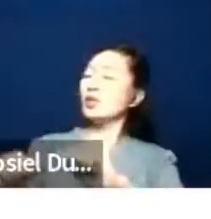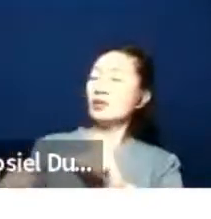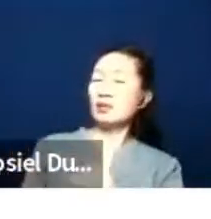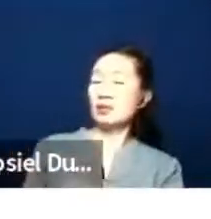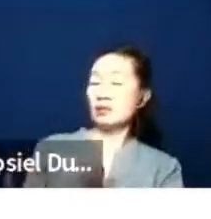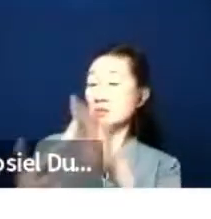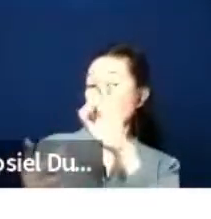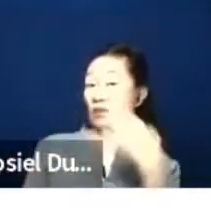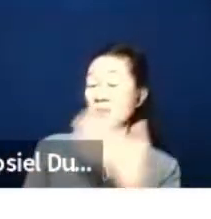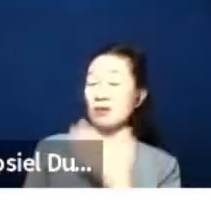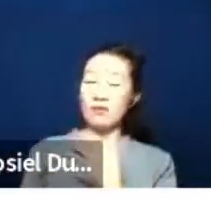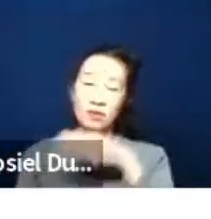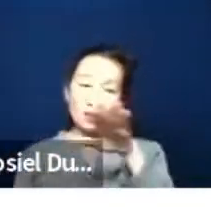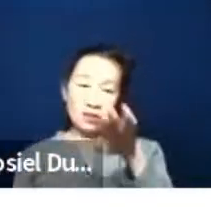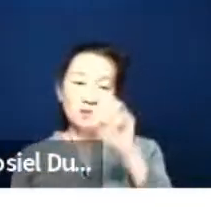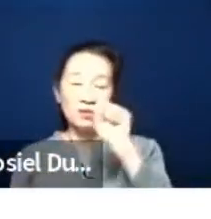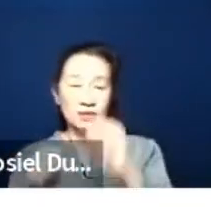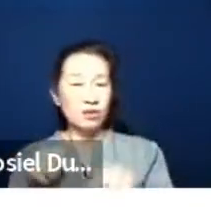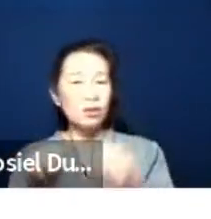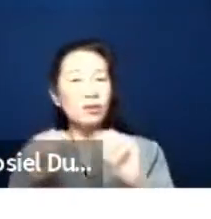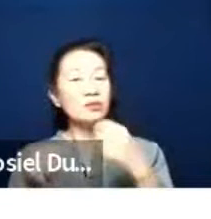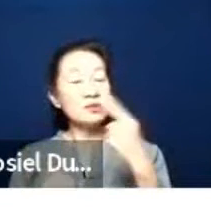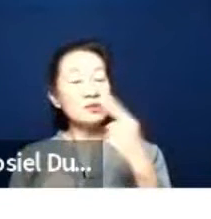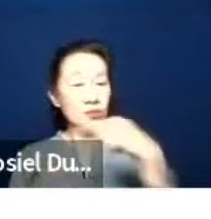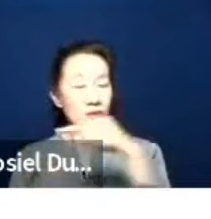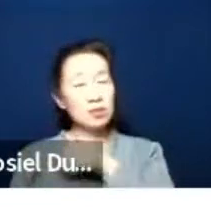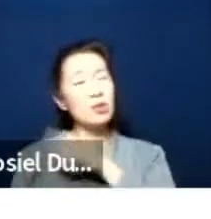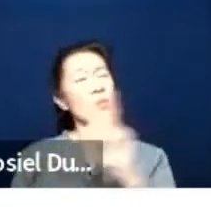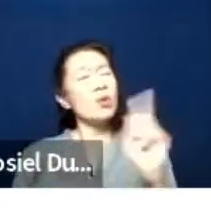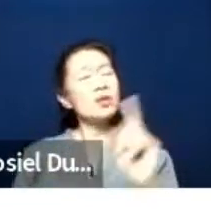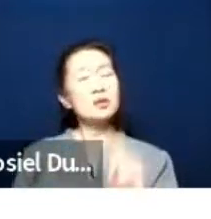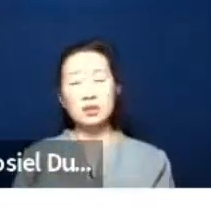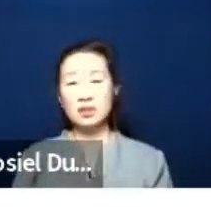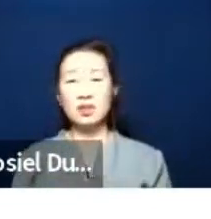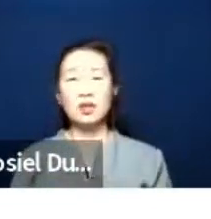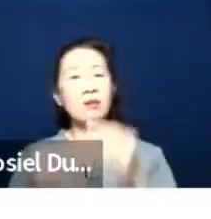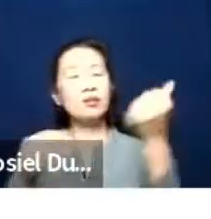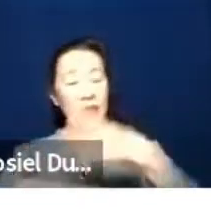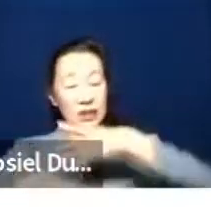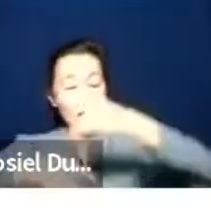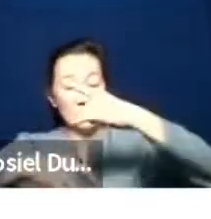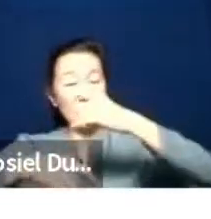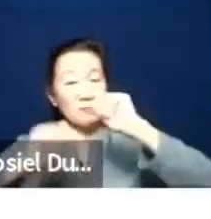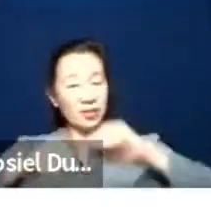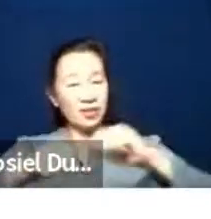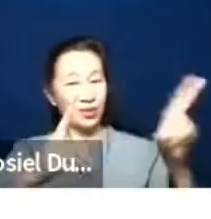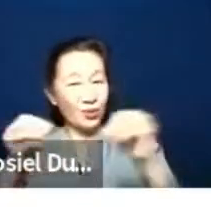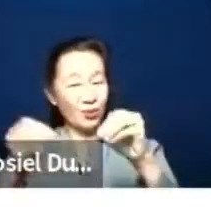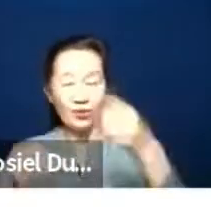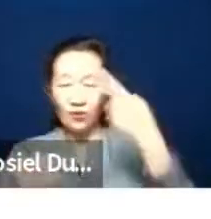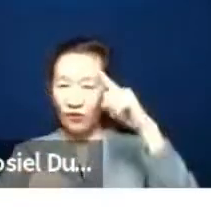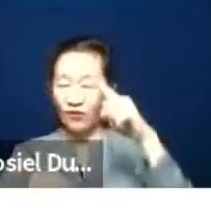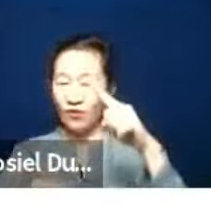ng ating anak para masabi sa atin, no, kung ano ba yung mas pinaka-interest niya na pwede niyang gawin